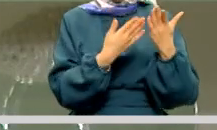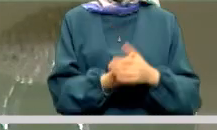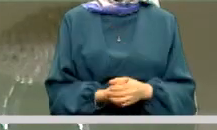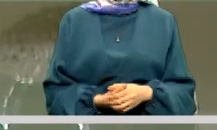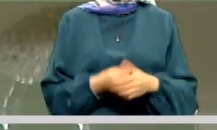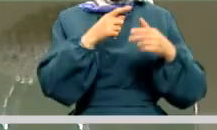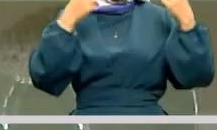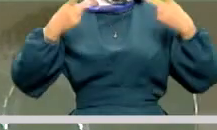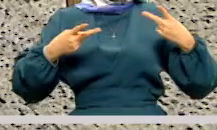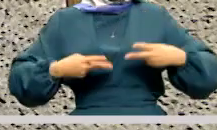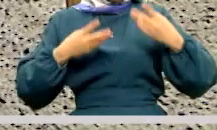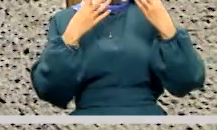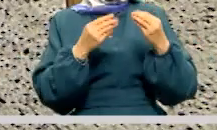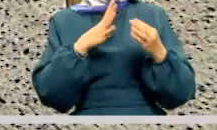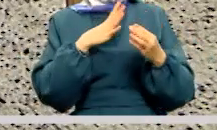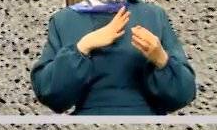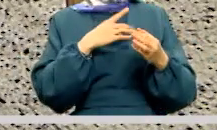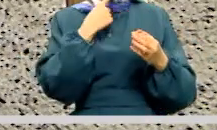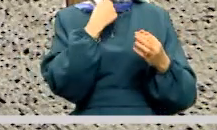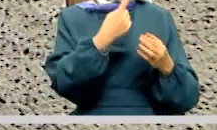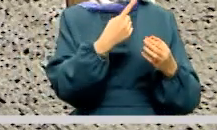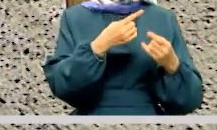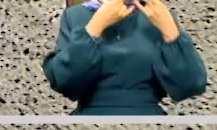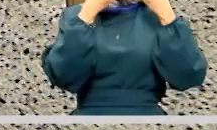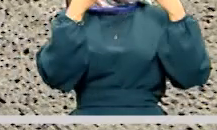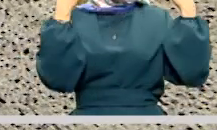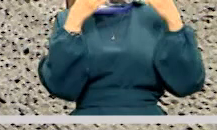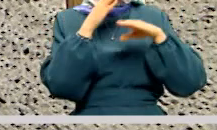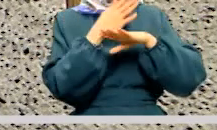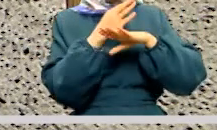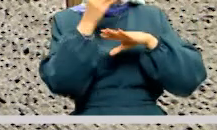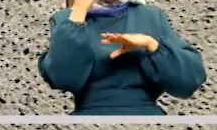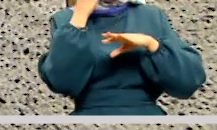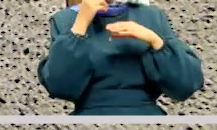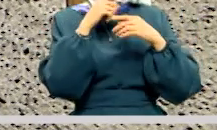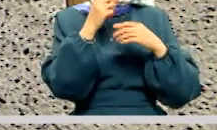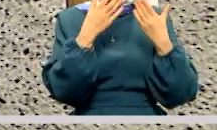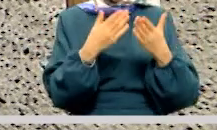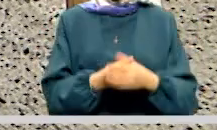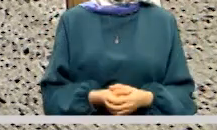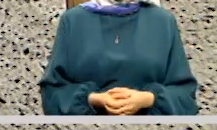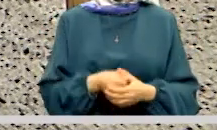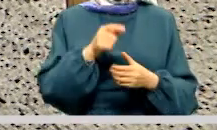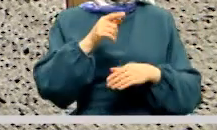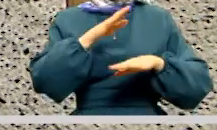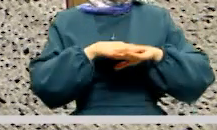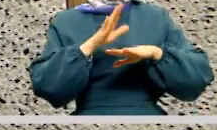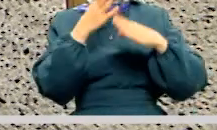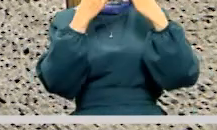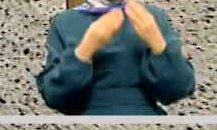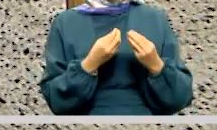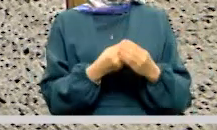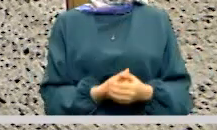yani diyor ki ya maskeni niye takmıyorsun diyor Aslında ben öyle anlarım yapmamış olsam karşımda